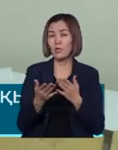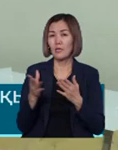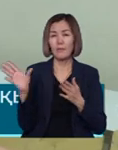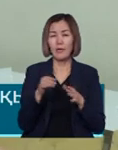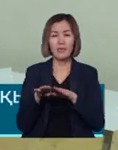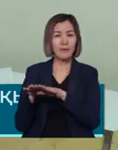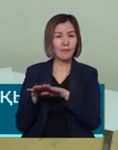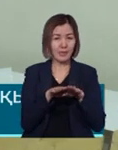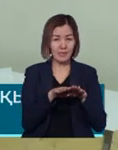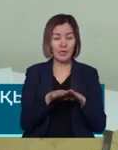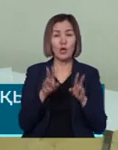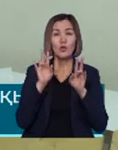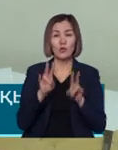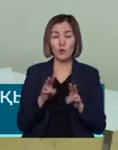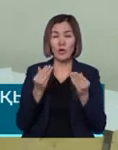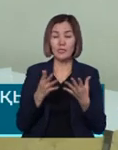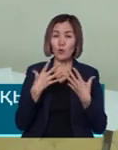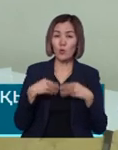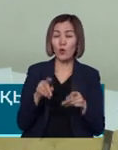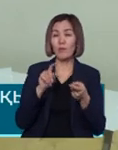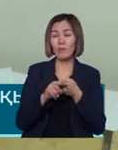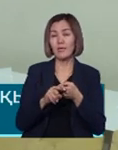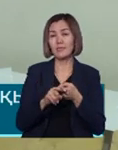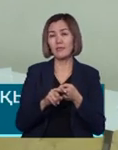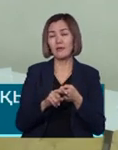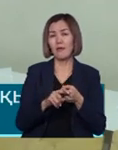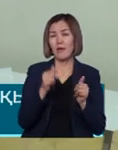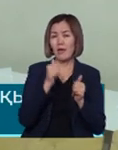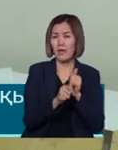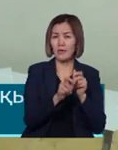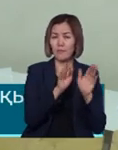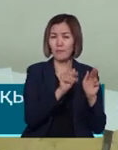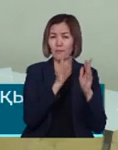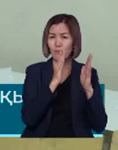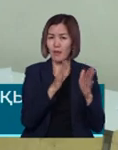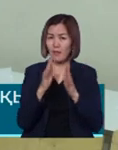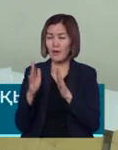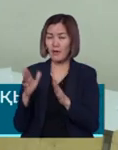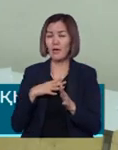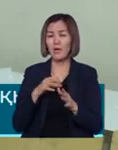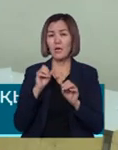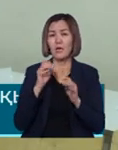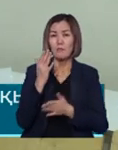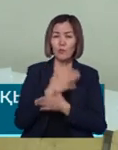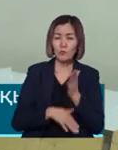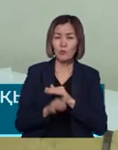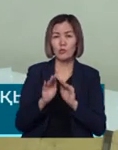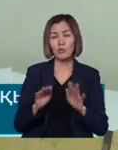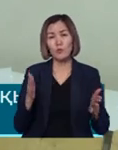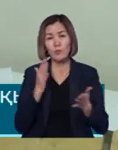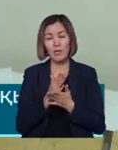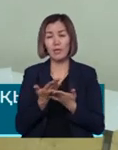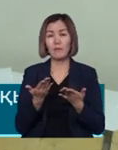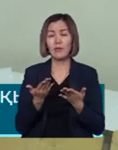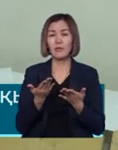болады. Бірақ қазіргі қоғамға байланысты әрбір мысалы балаларда жаңағы мүмкіндігі шектеулі балалар бар,